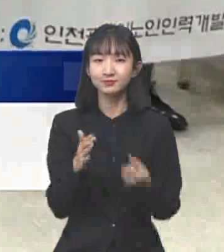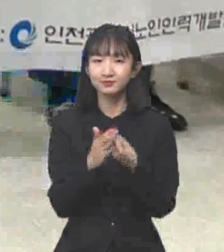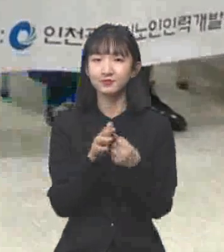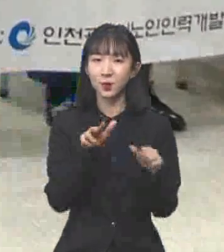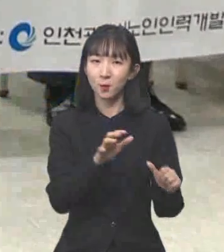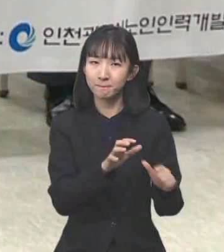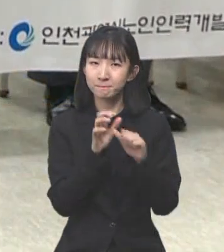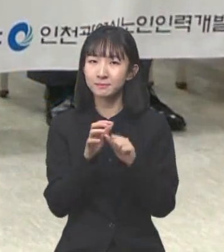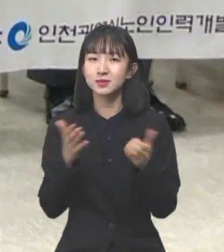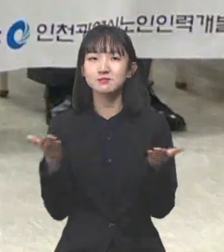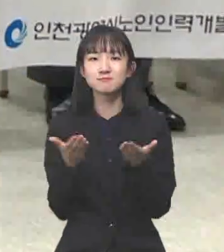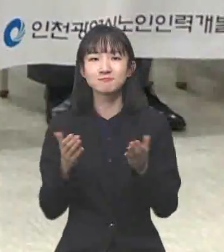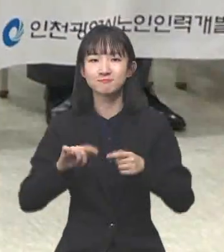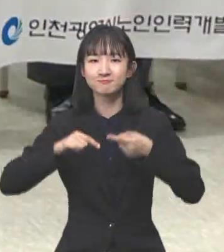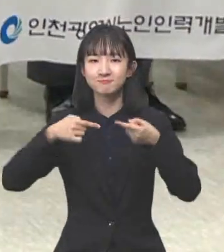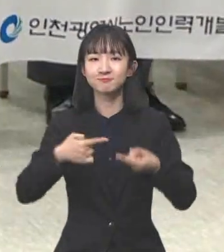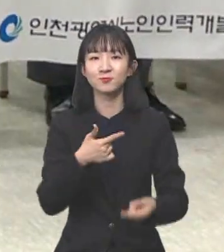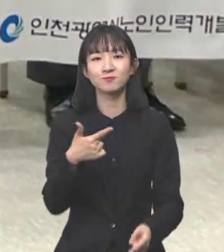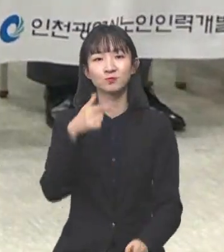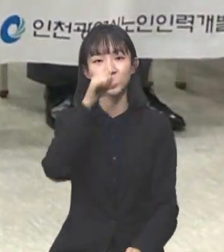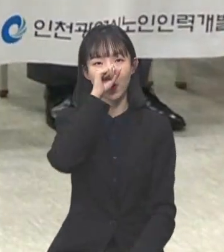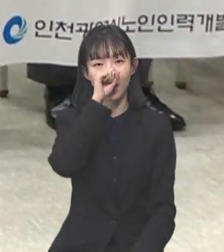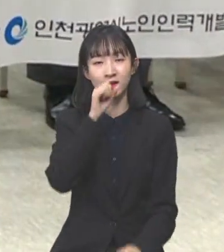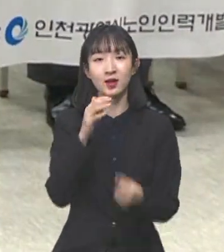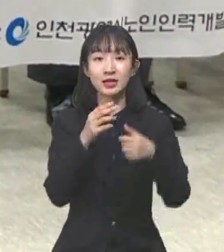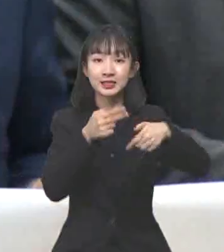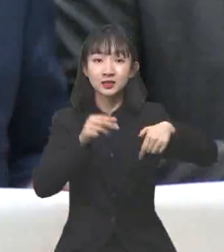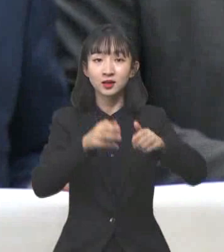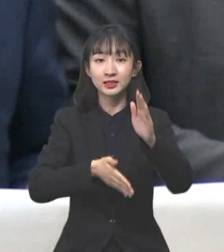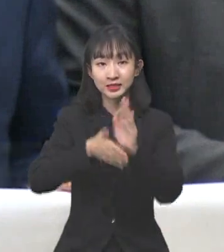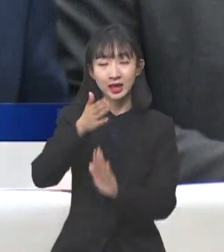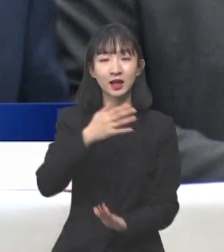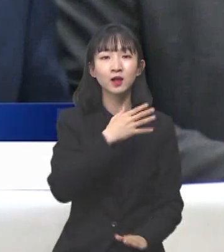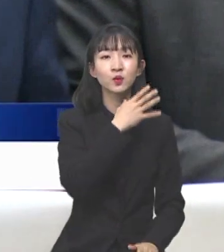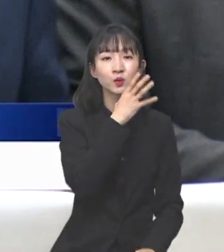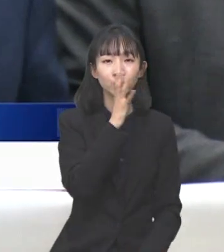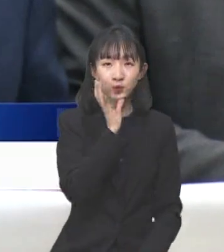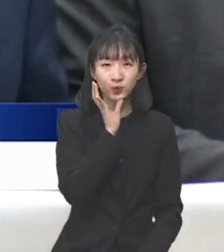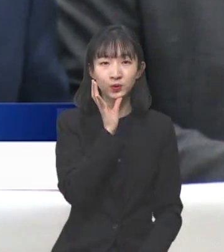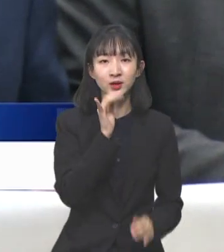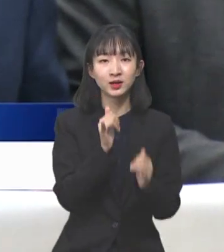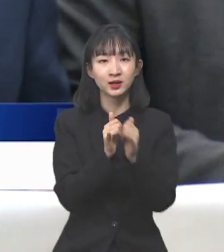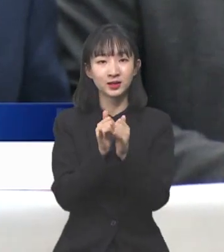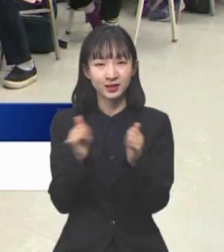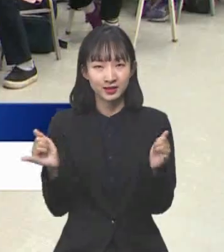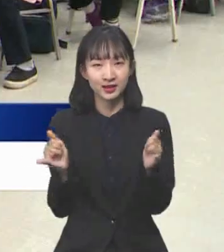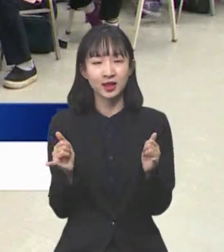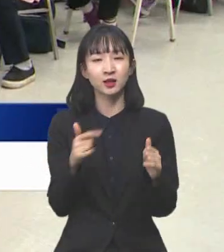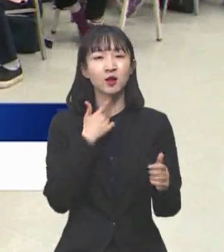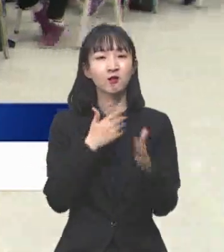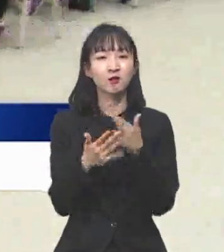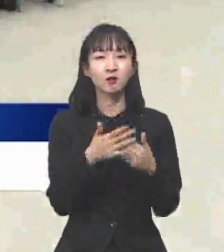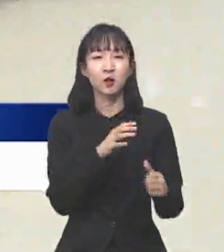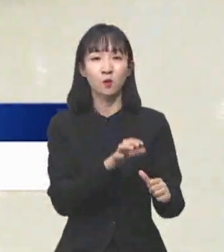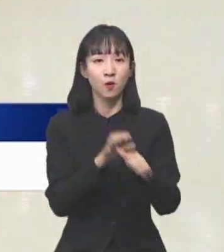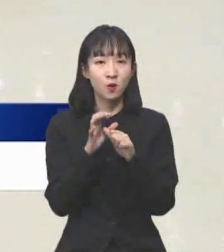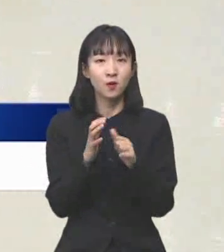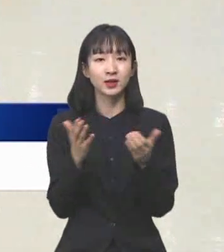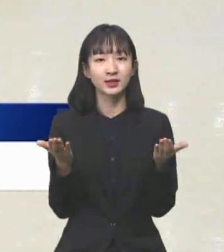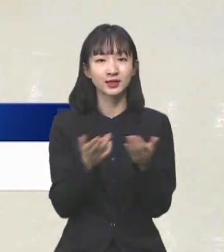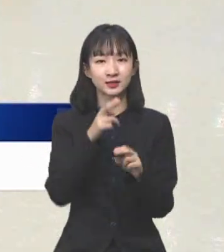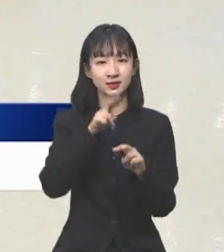거죠 인천시가 노인의 정력과 연륜의 화력에 노인 일자리를 만드는 경륜 전시 역 노인일자리 사업이